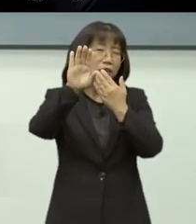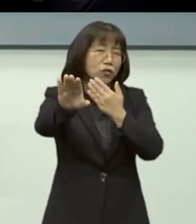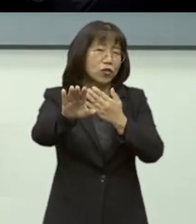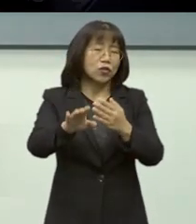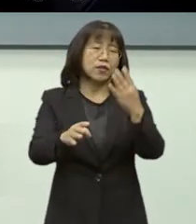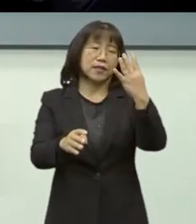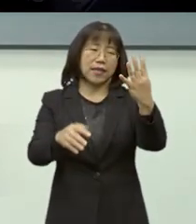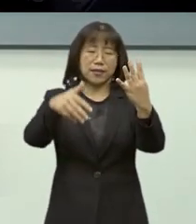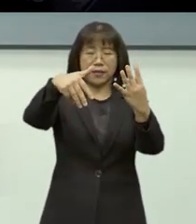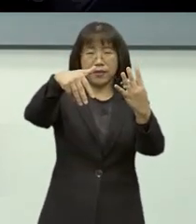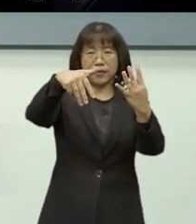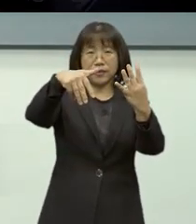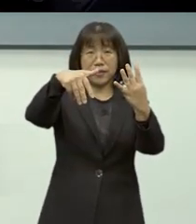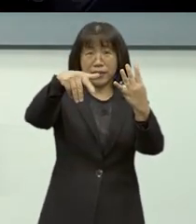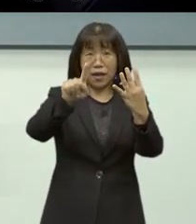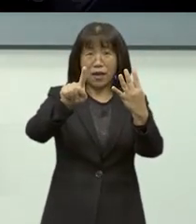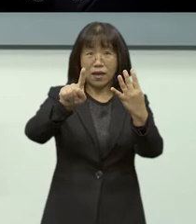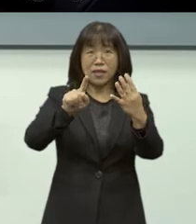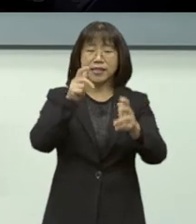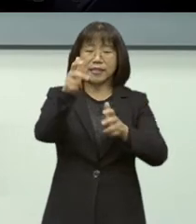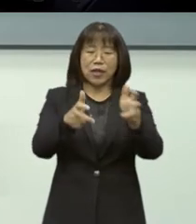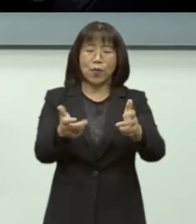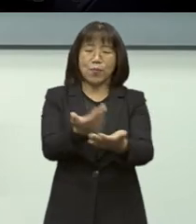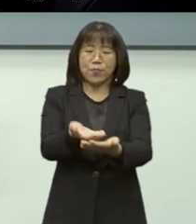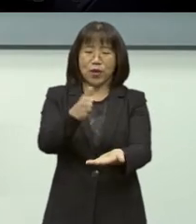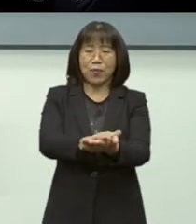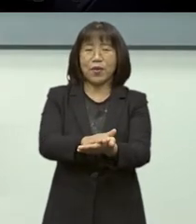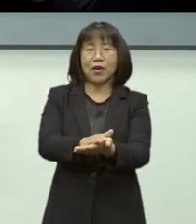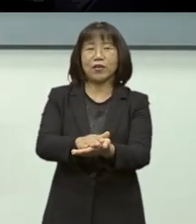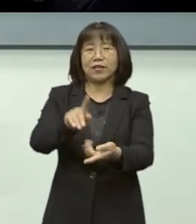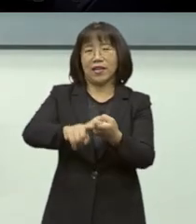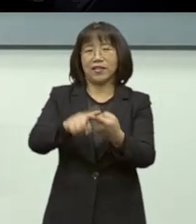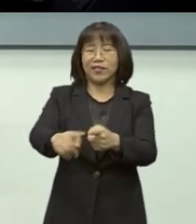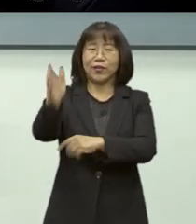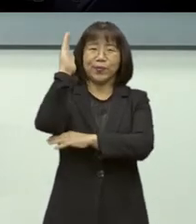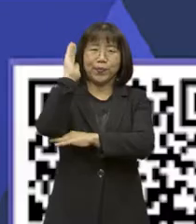4차 산업혁명 시대에 관해 초청 강연을 진행합니다.